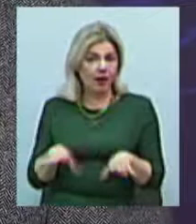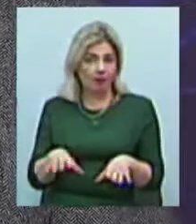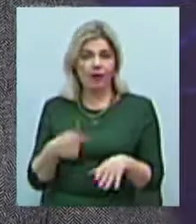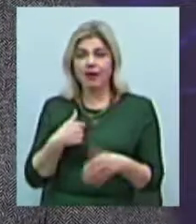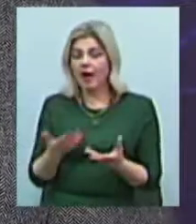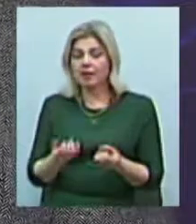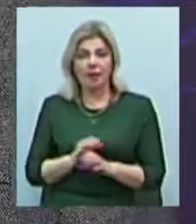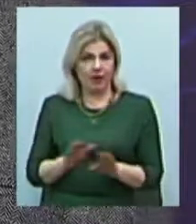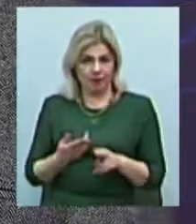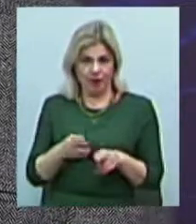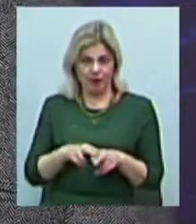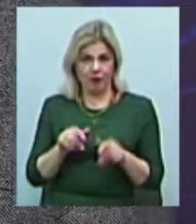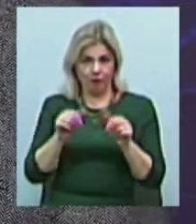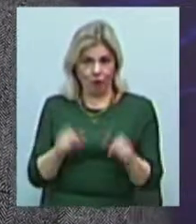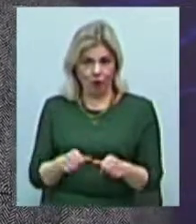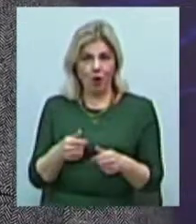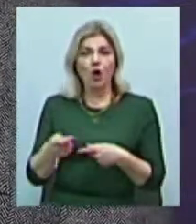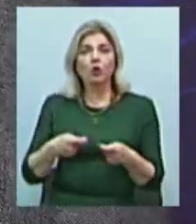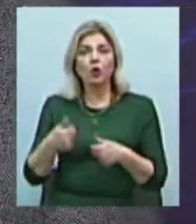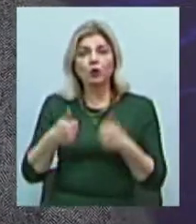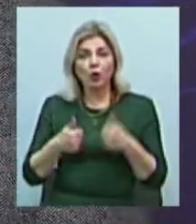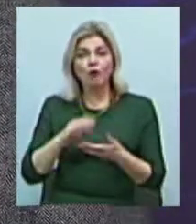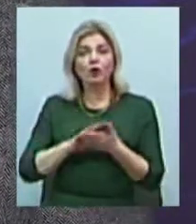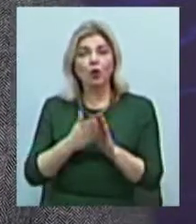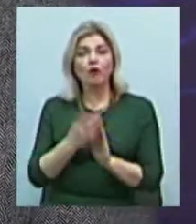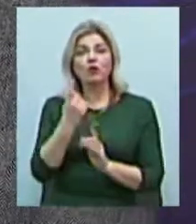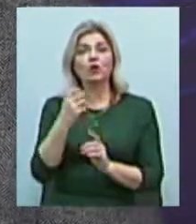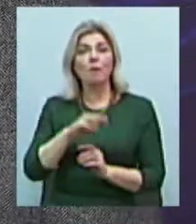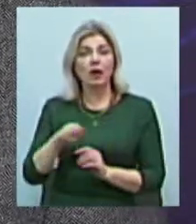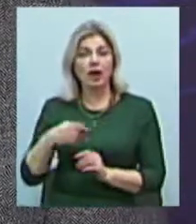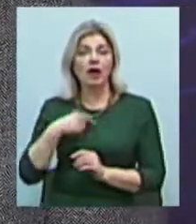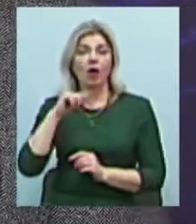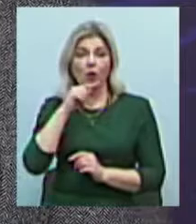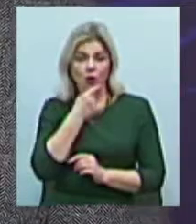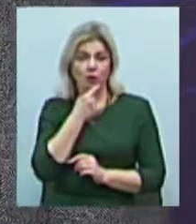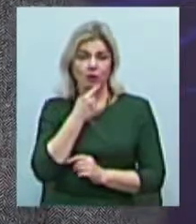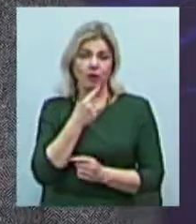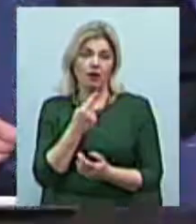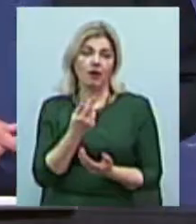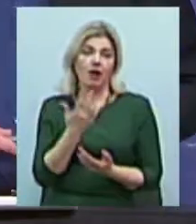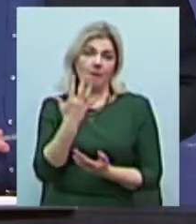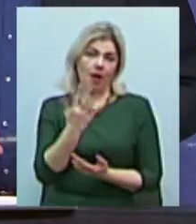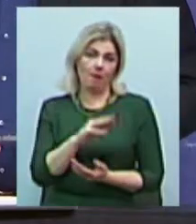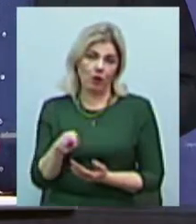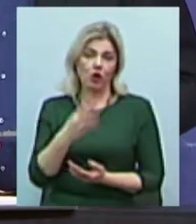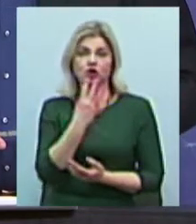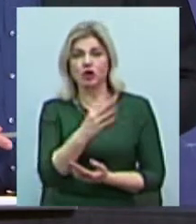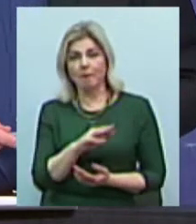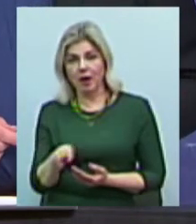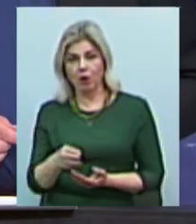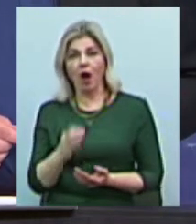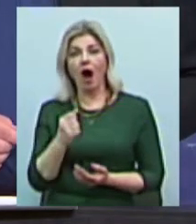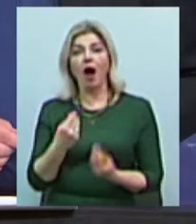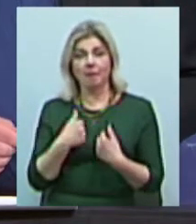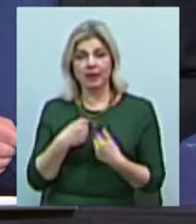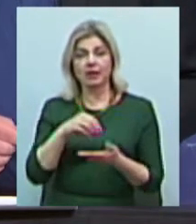приймаю ці форми. Тобто від тендеру, від договору, який був 100 мільйонів, я економлю, по суті, там 5 мільйонів, 4 мільйони. А мені